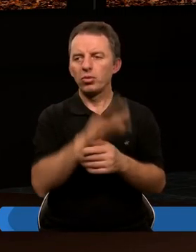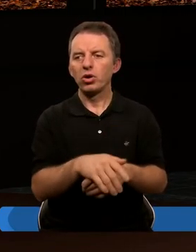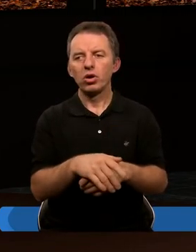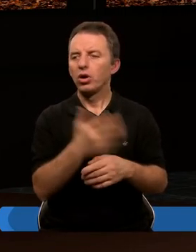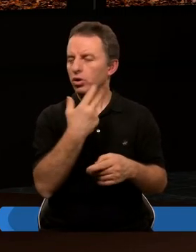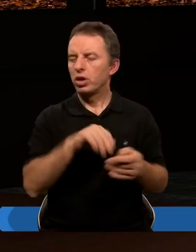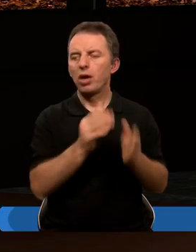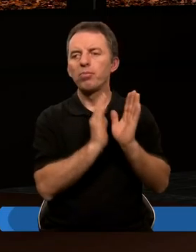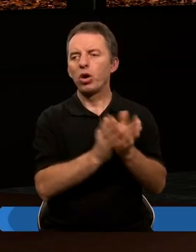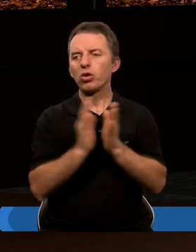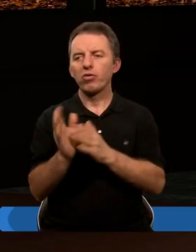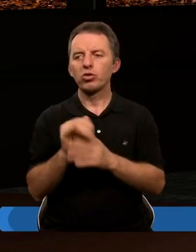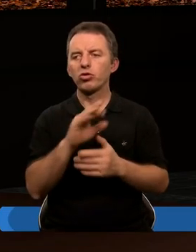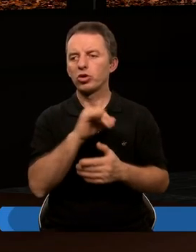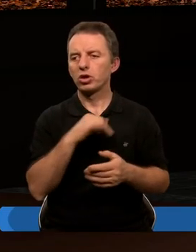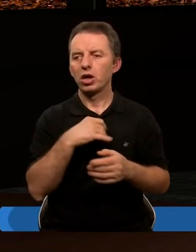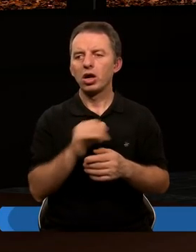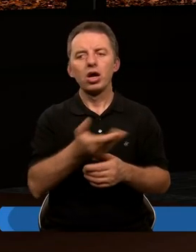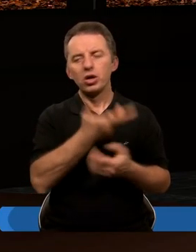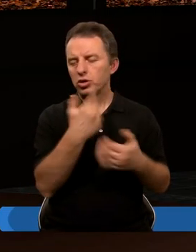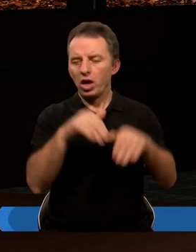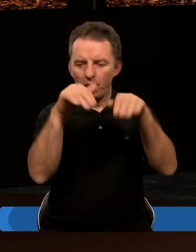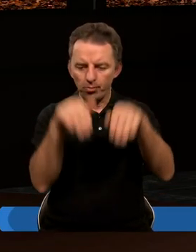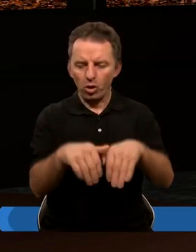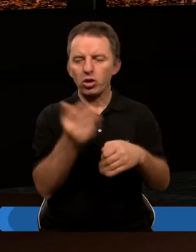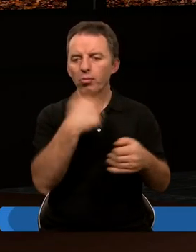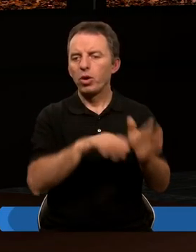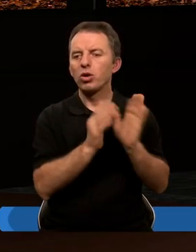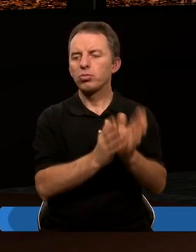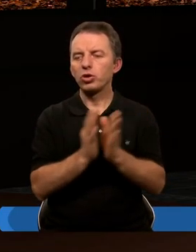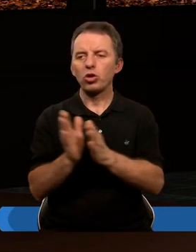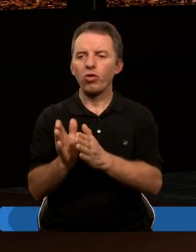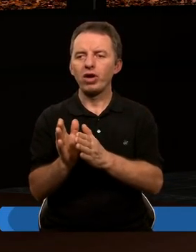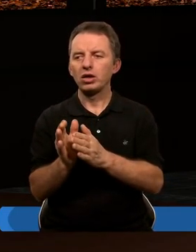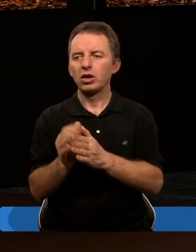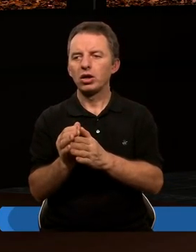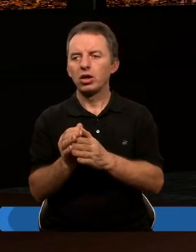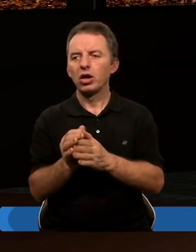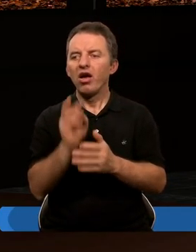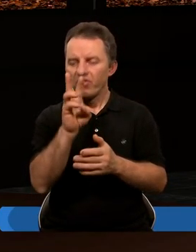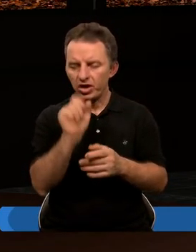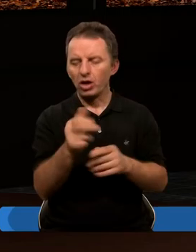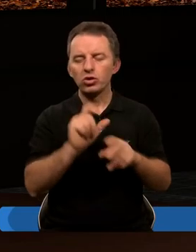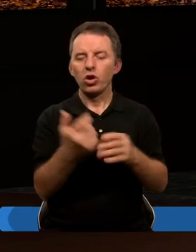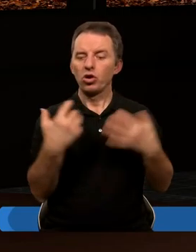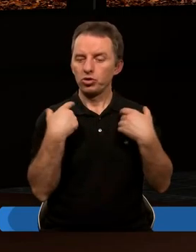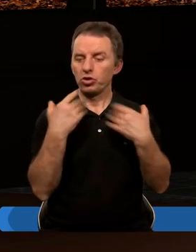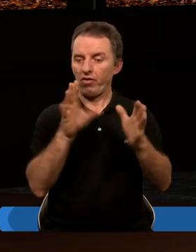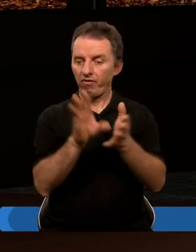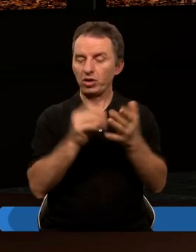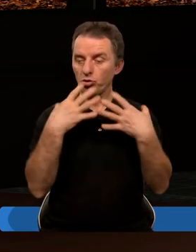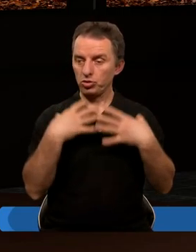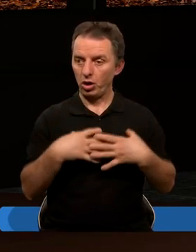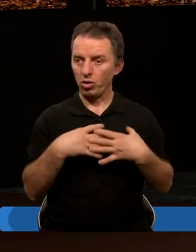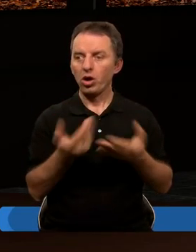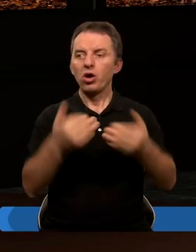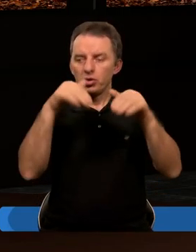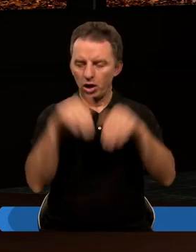się nie podporządkowuje ani nie może się podporządkować. Ci więc, co żyją według ciała,